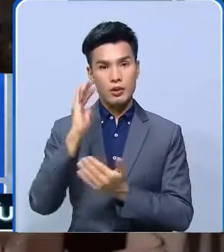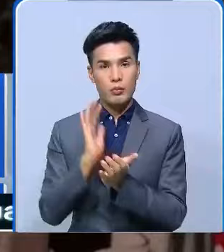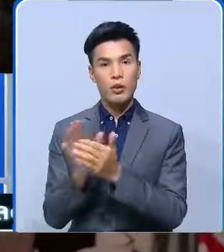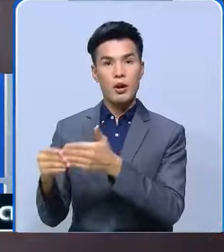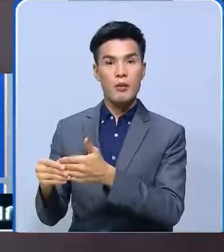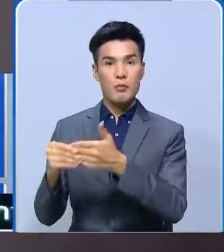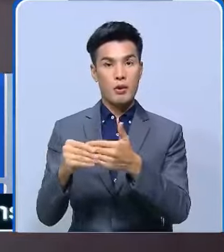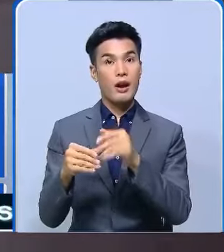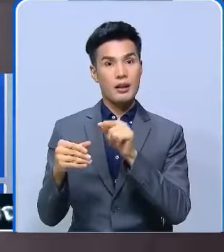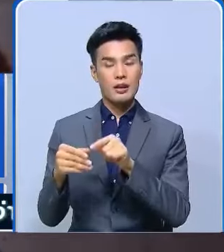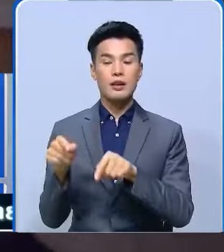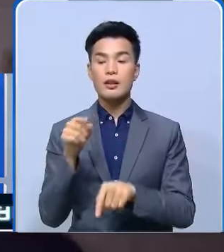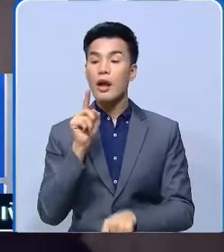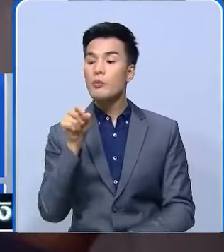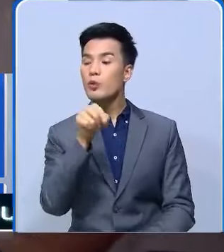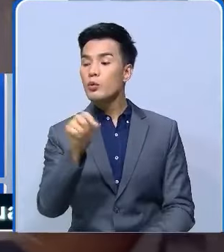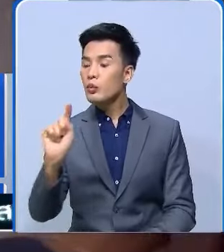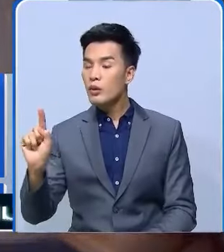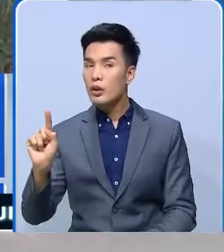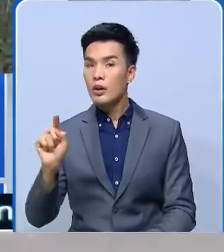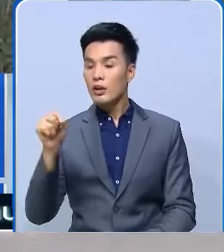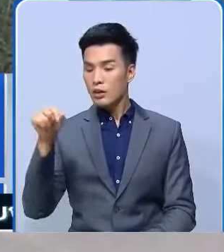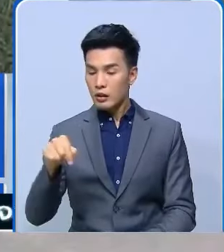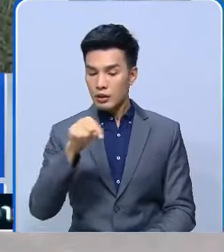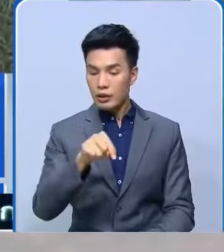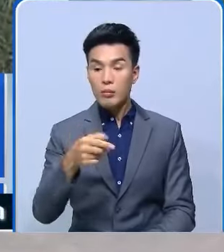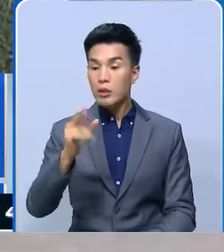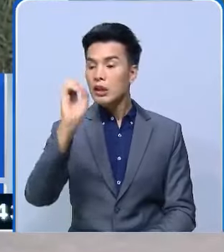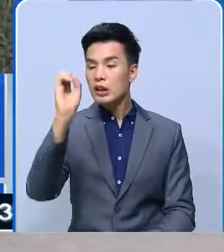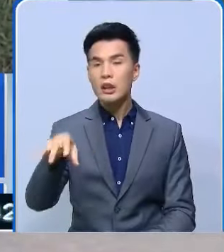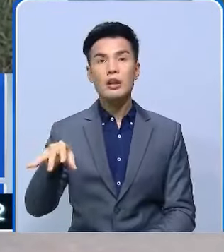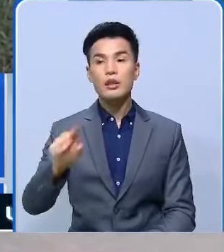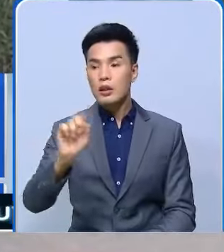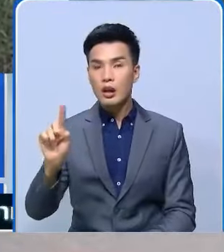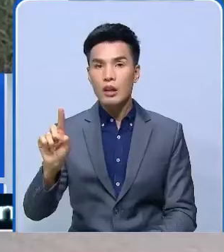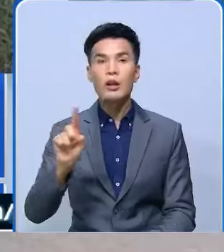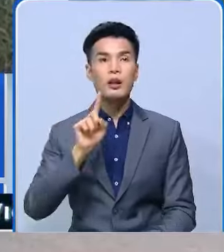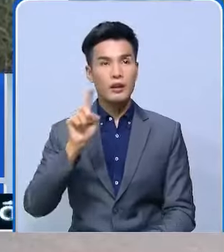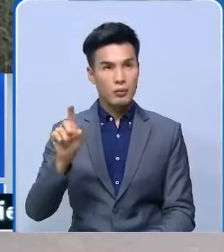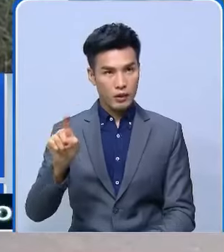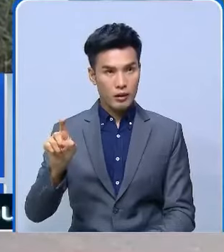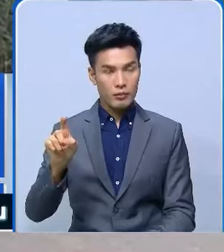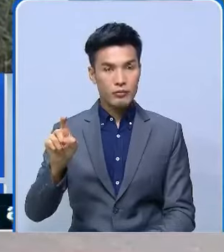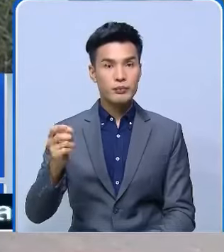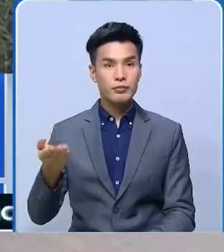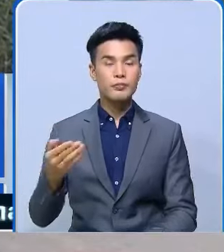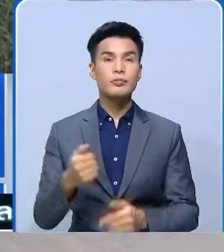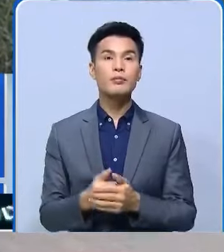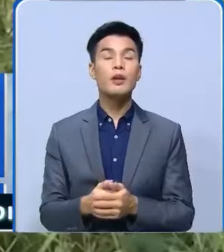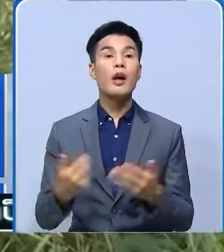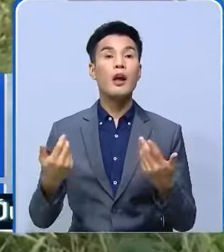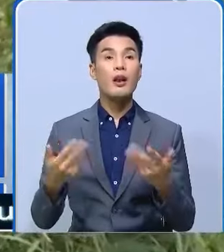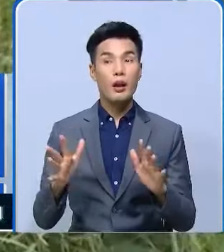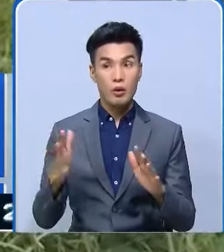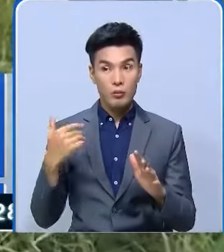วนายวรัญญูไปชี้จุดเกิดเหตุและก็จุดที่มีการทิ้งปืนลงแม่น้ำแม่กลองนะคะกลางสะพานสมเด็จพระพุทธเลิศล้านภาลัยหลังจาก